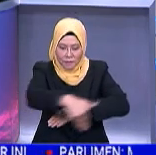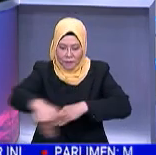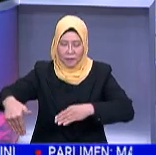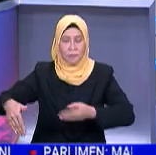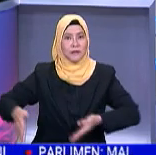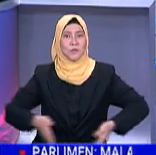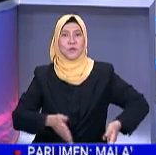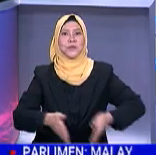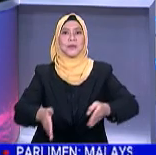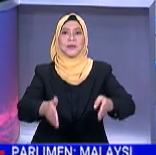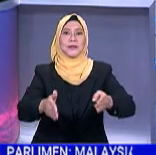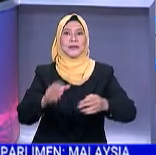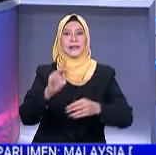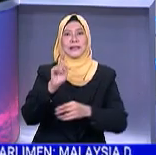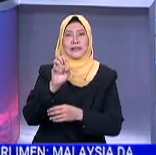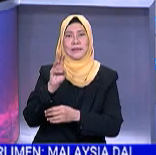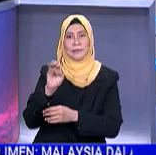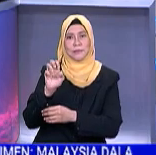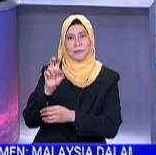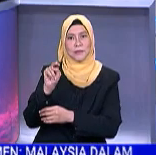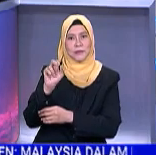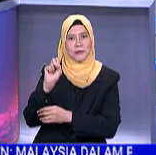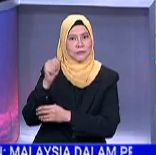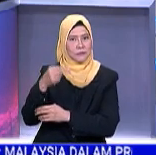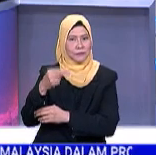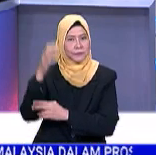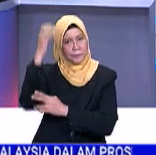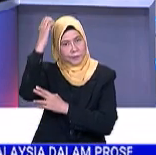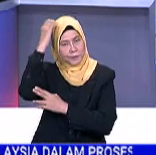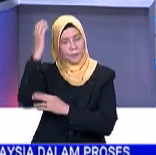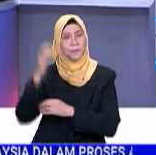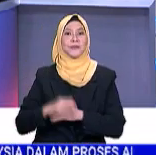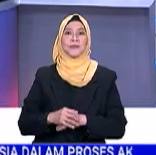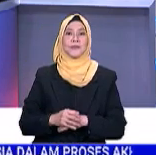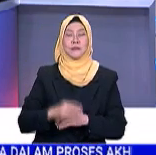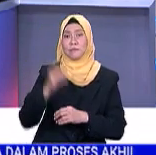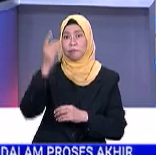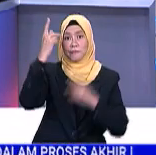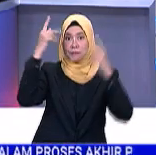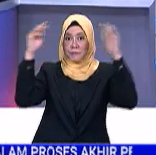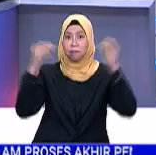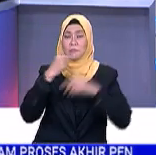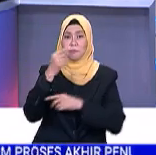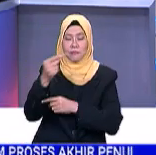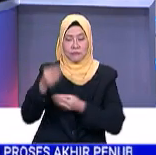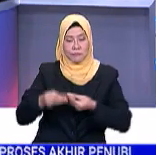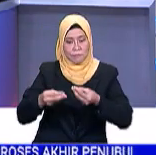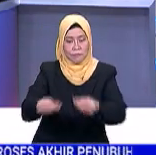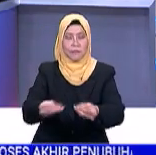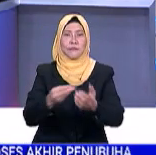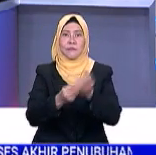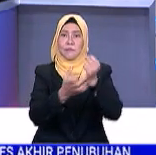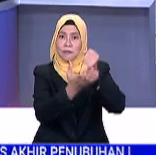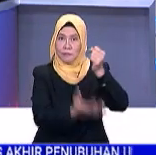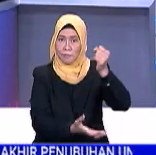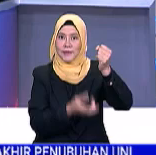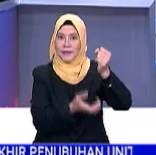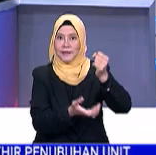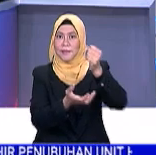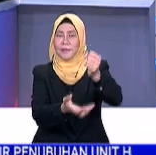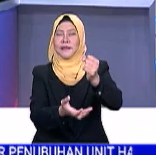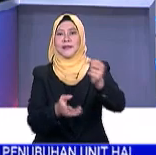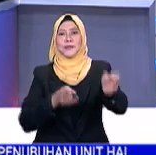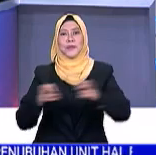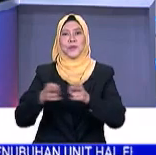Kemensah, Selangor. Perdana Menteri Dato' Sri Ismail Sabri Yaakob menerusi kenyataannya berkata pemberian dana berkenaan akan diuruskan